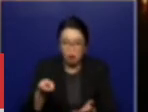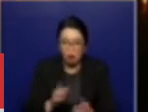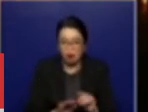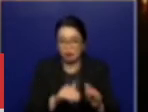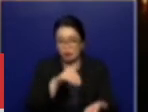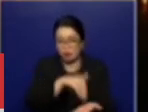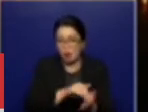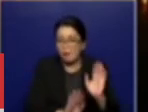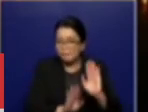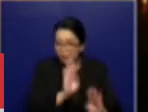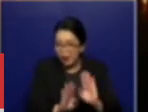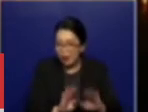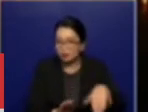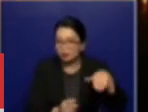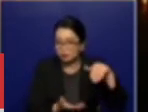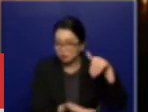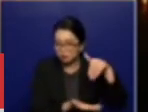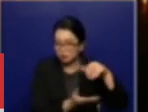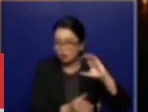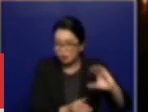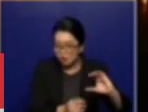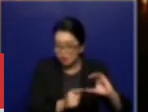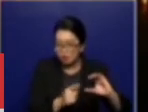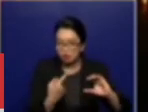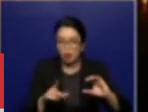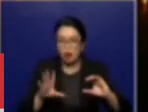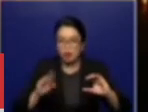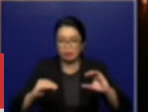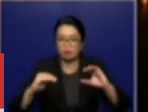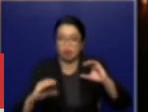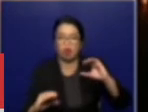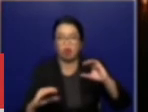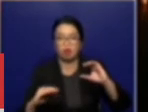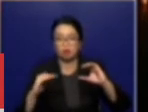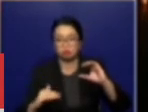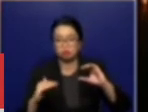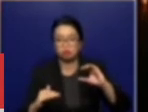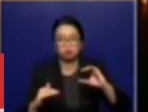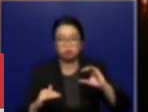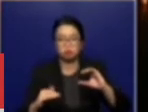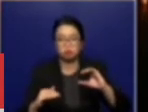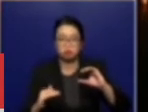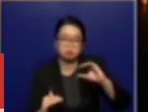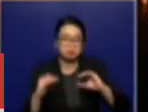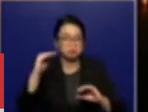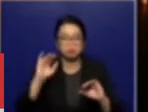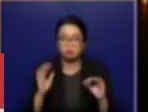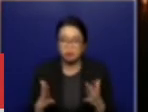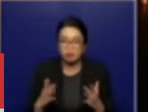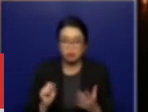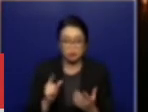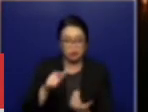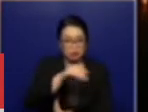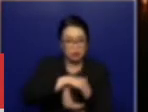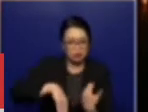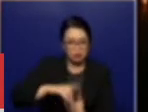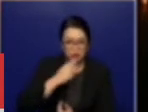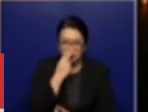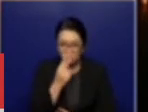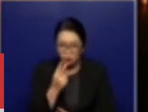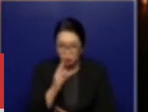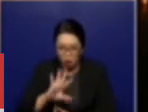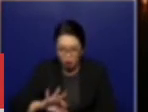นี่ยต่ำเกิน 200,000 ล้านบาทด้วยซ้ำไปนะครับเศรษฐกิจดูเหมือนจะมาเงยหัวอี